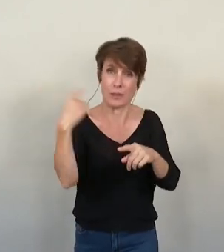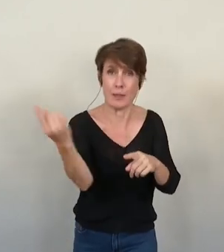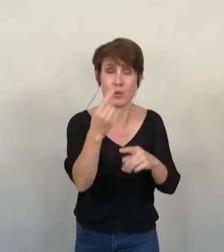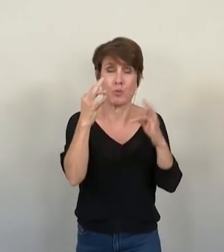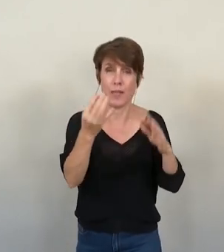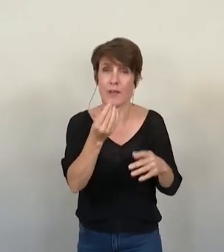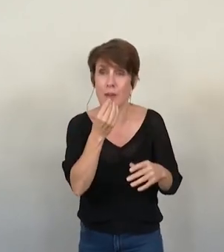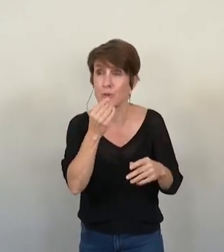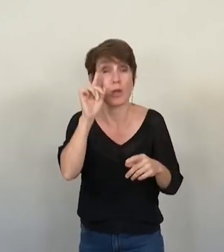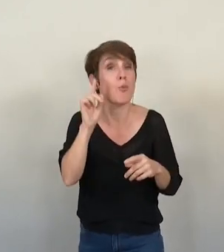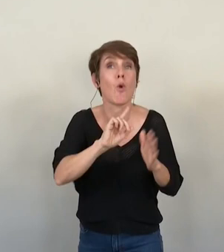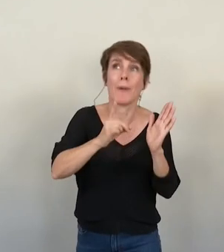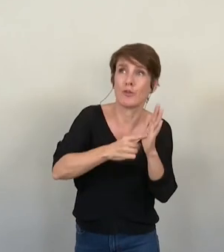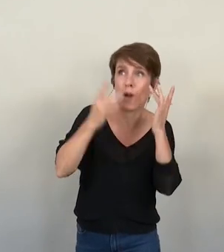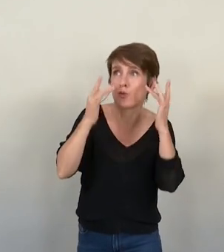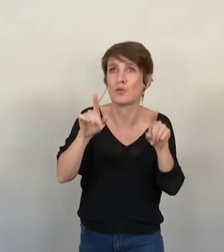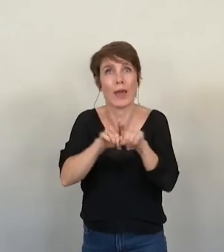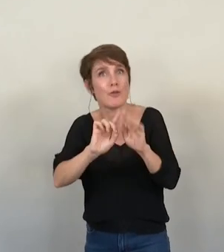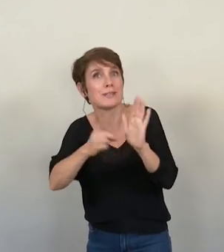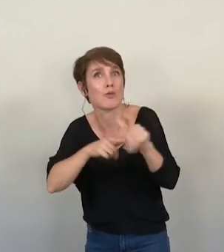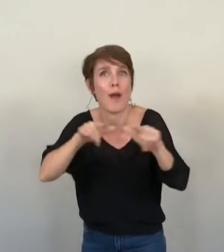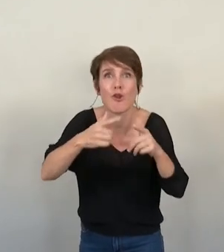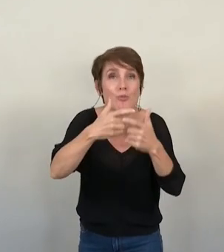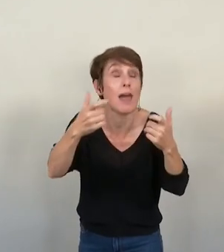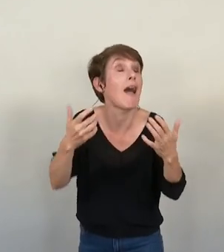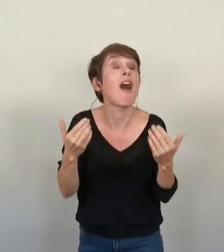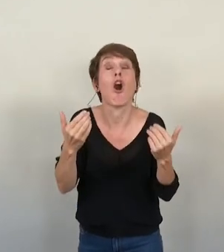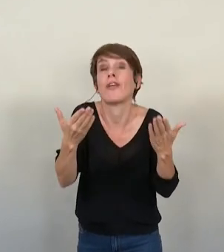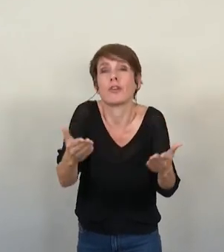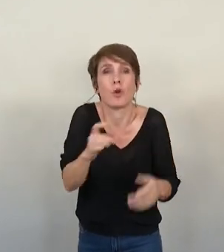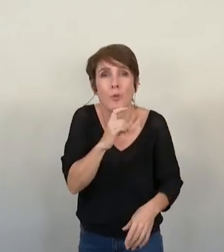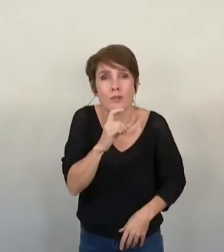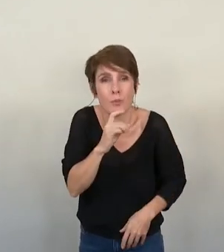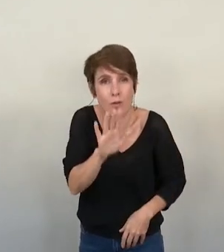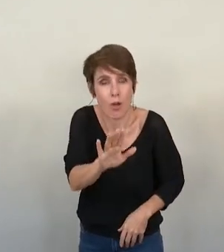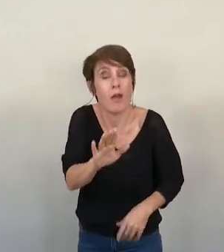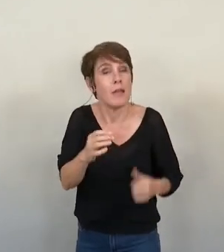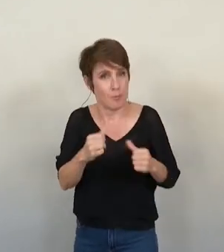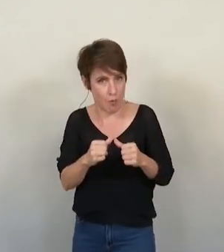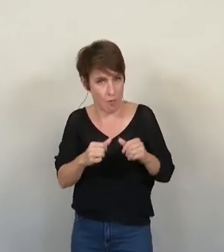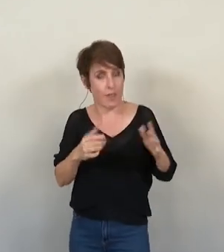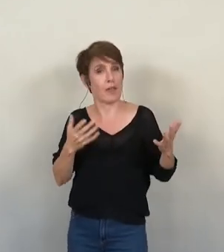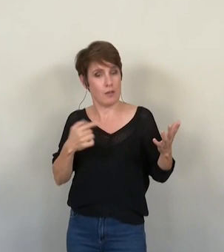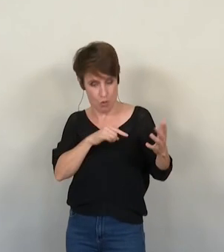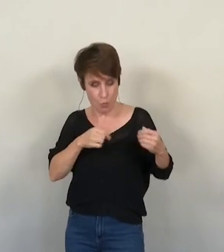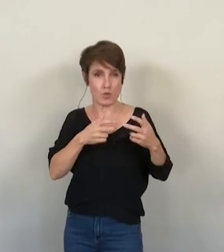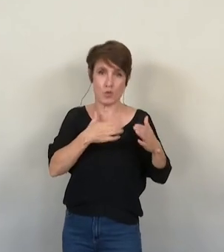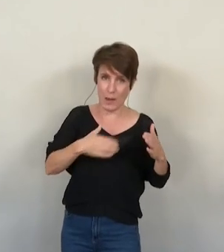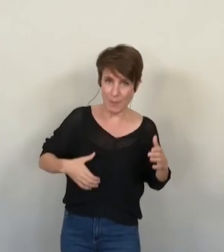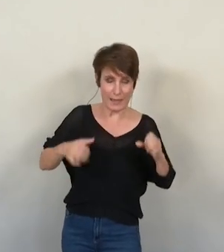culturels et pourquoi pas aussi du logement bref en attendant ce jour-là les collectivités ont cette capacité c'est dans leur compét générale